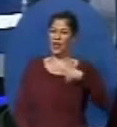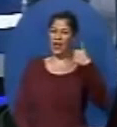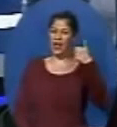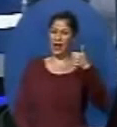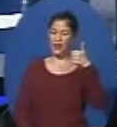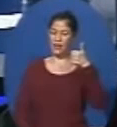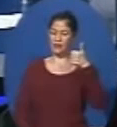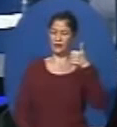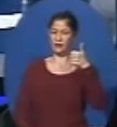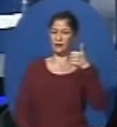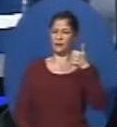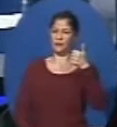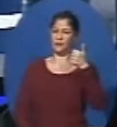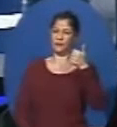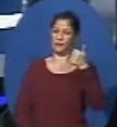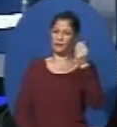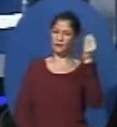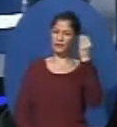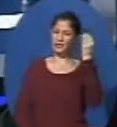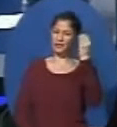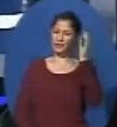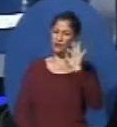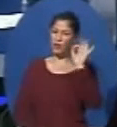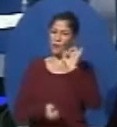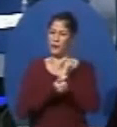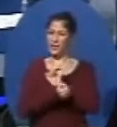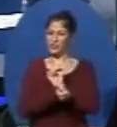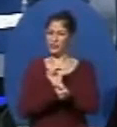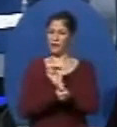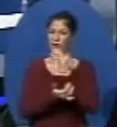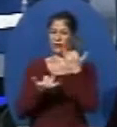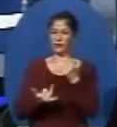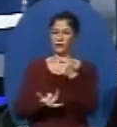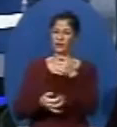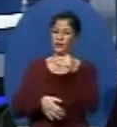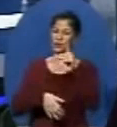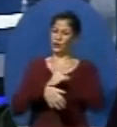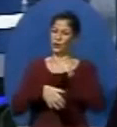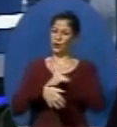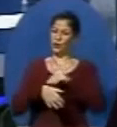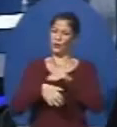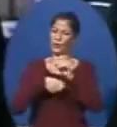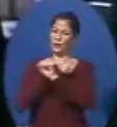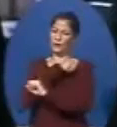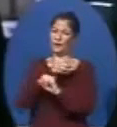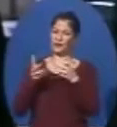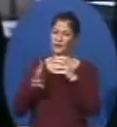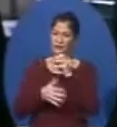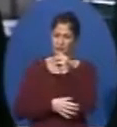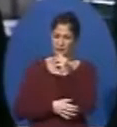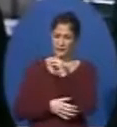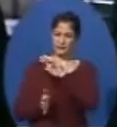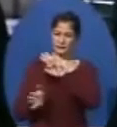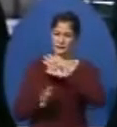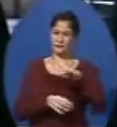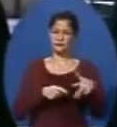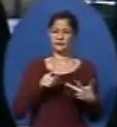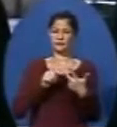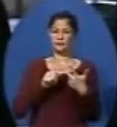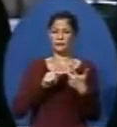בצוהר, וגם כתבה ספר בנושא הזה, ועכשיו היא בבית ברל. לאליעד שרגא, יושב ראש